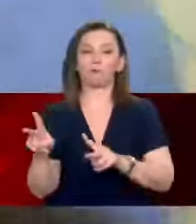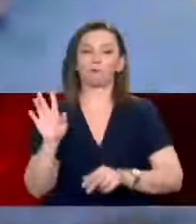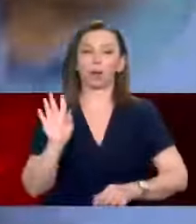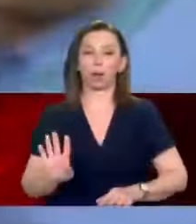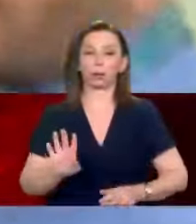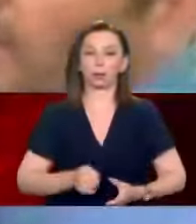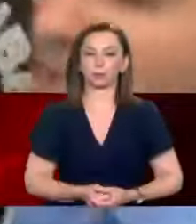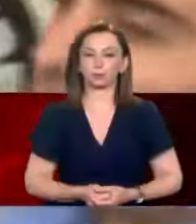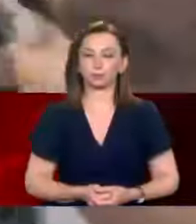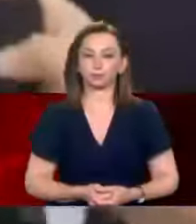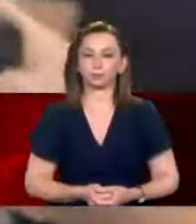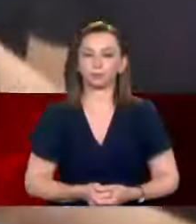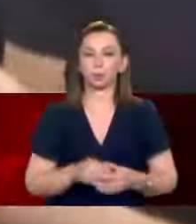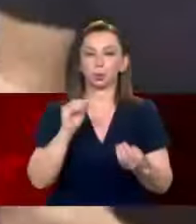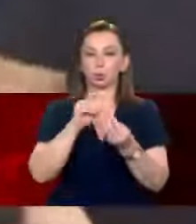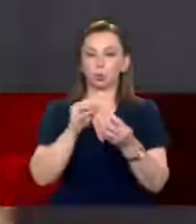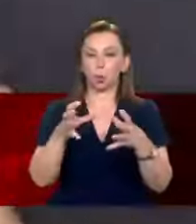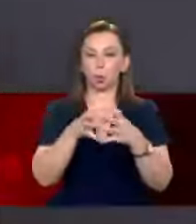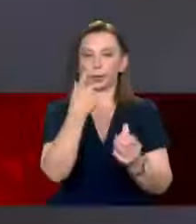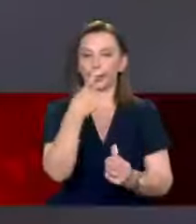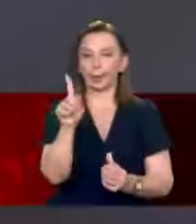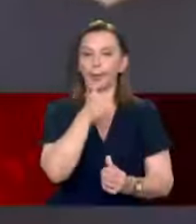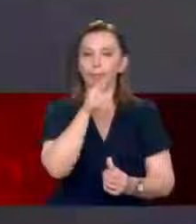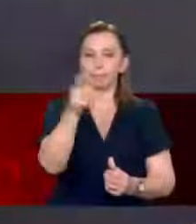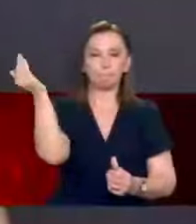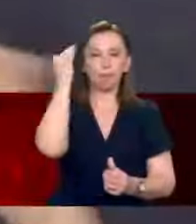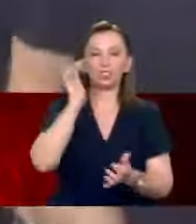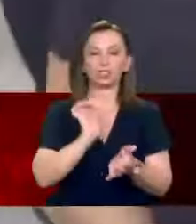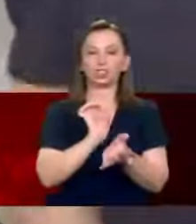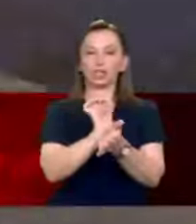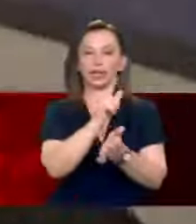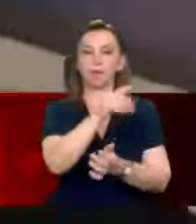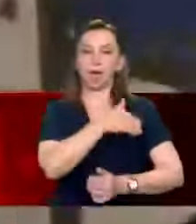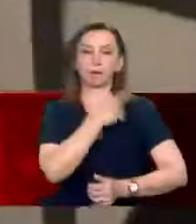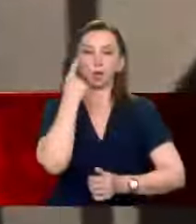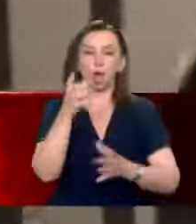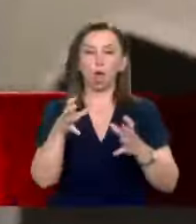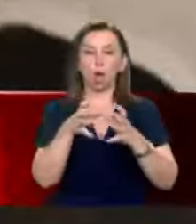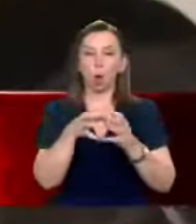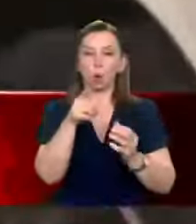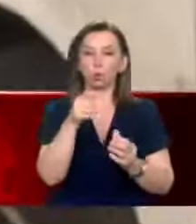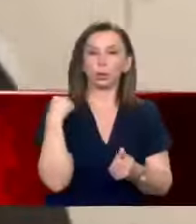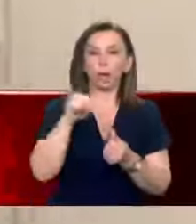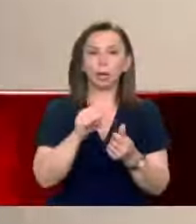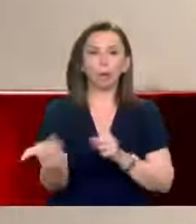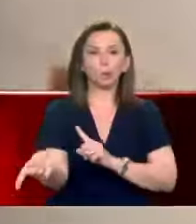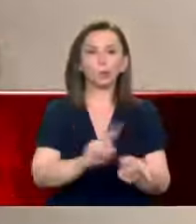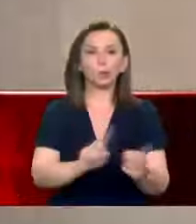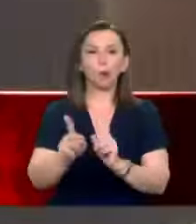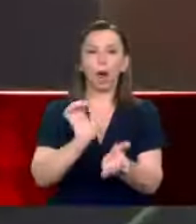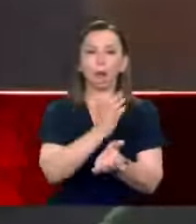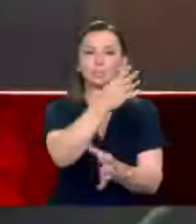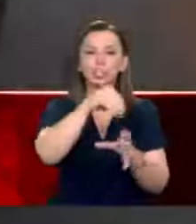yakalandın arkadaşlar. Suç örgütü lideri Adnan Oktar'ın cezaevinde avukatlar aracılığıyla örgütü yeniden yapılandırdığı iddia